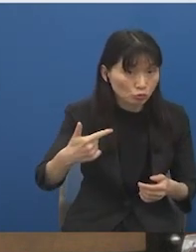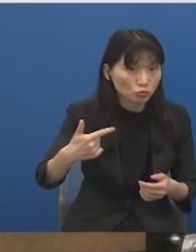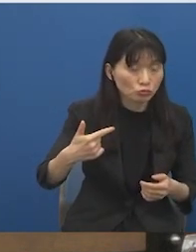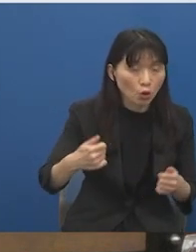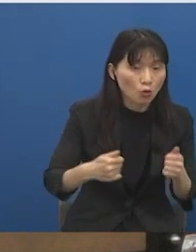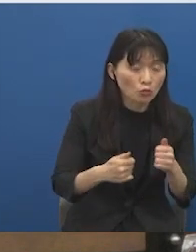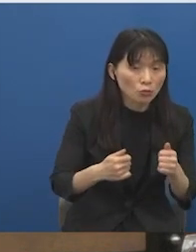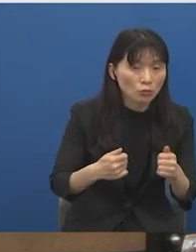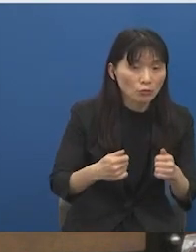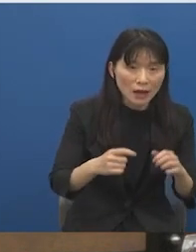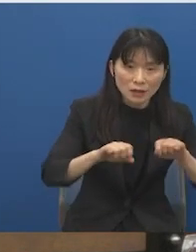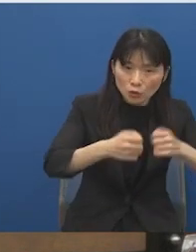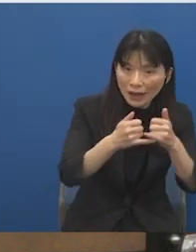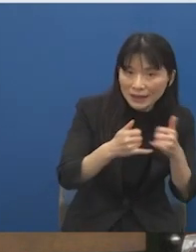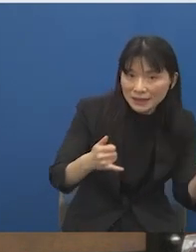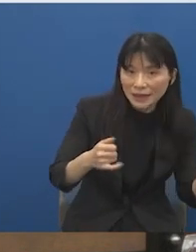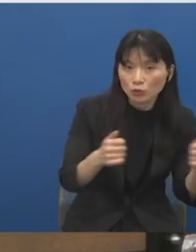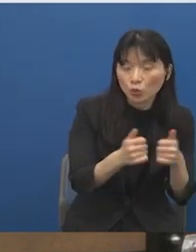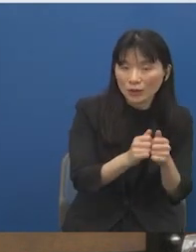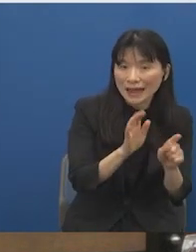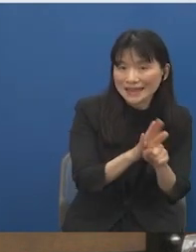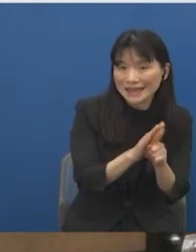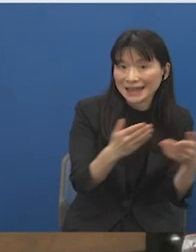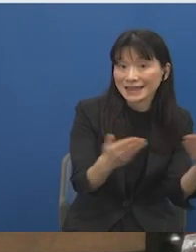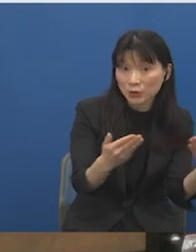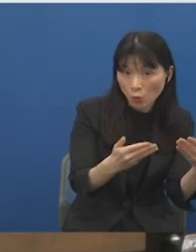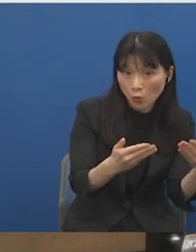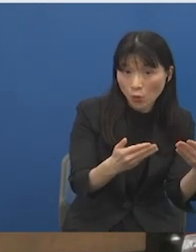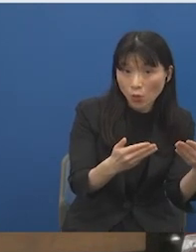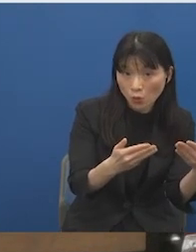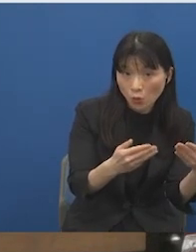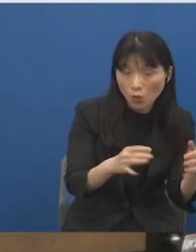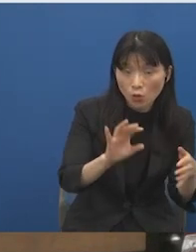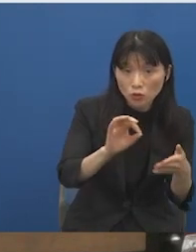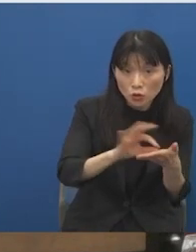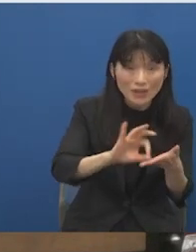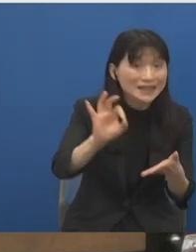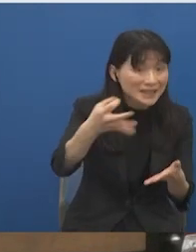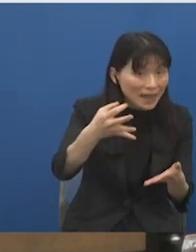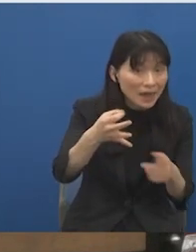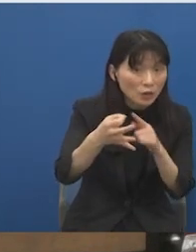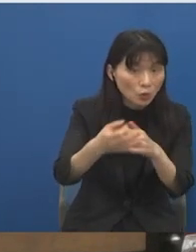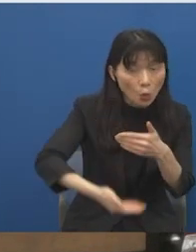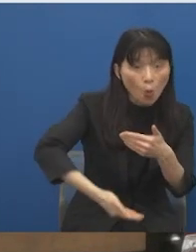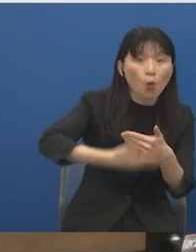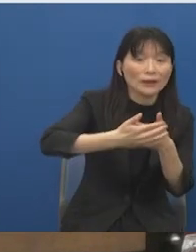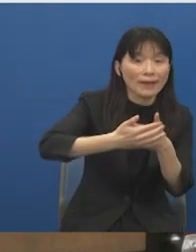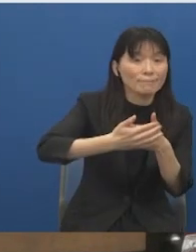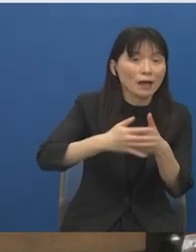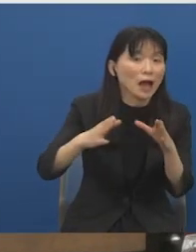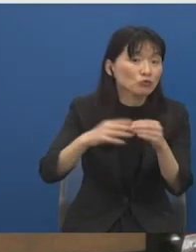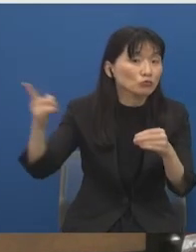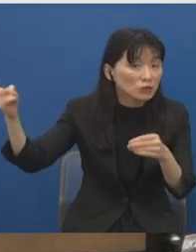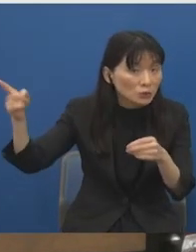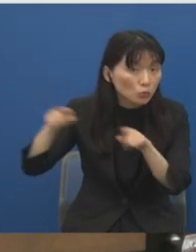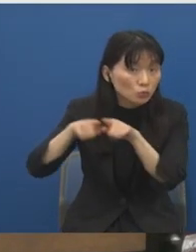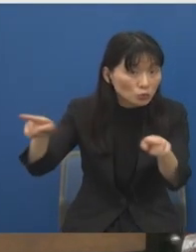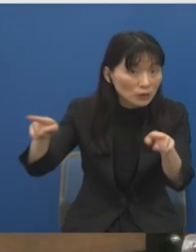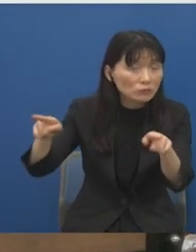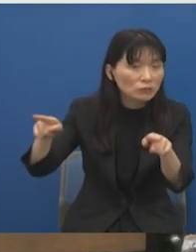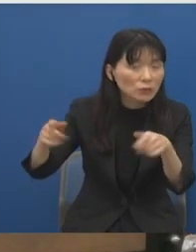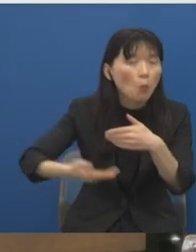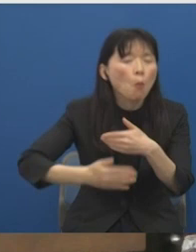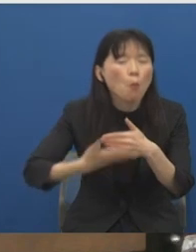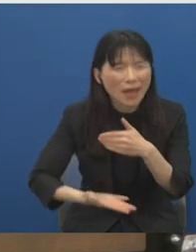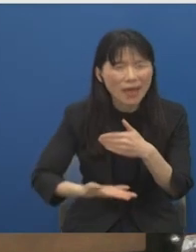議、障害者相談支援事業における消費税額の補填については、国の通達漏れなど、国